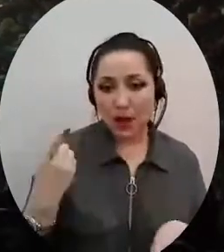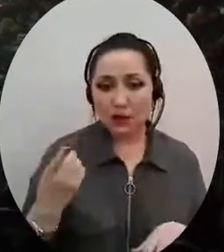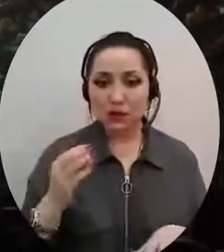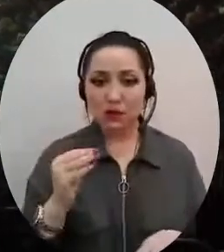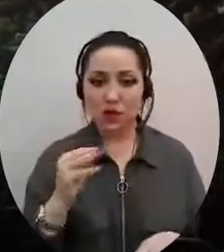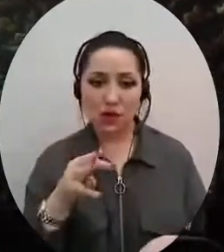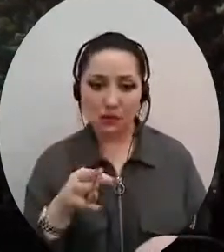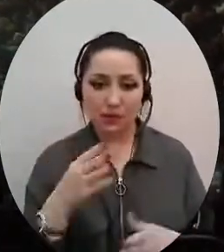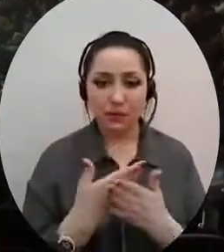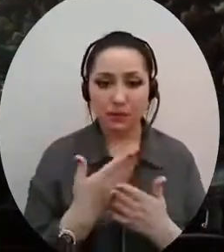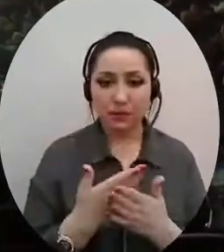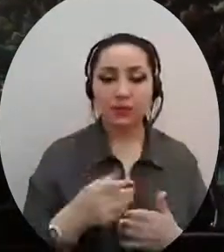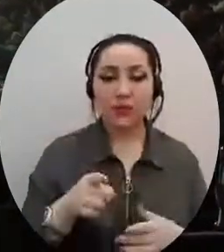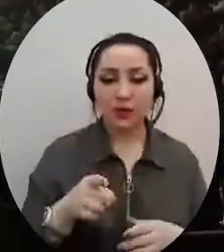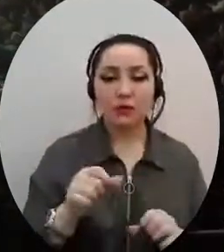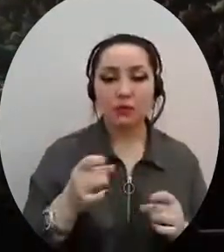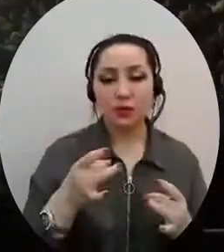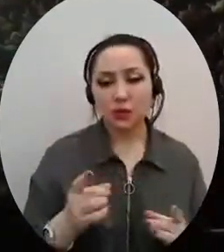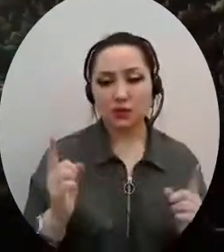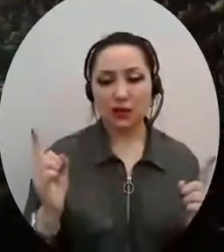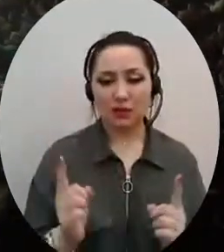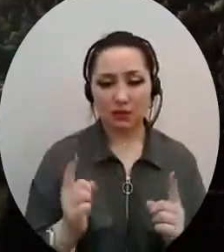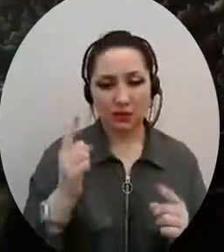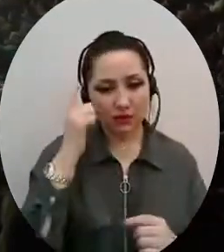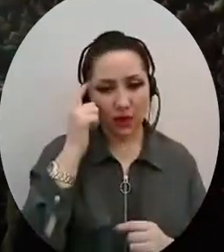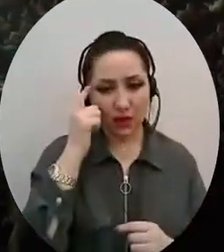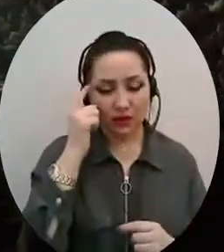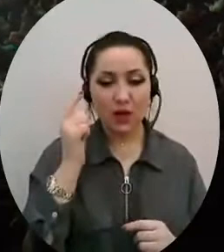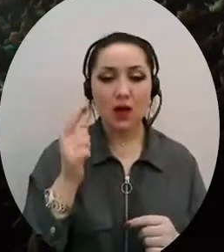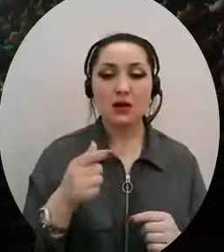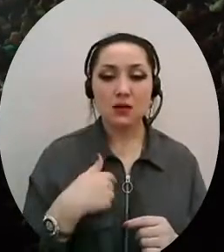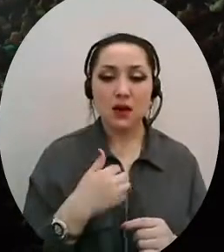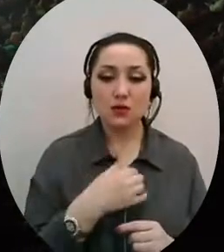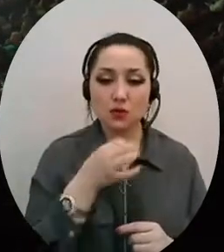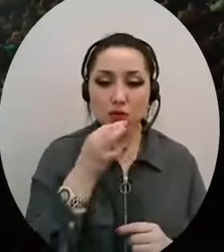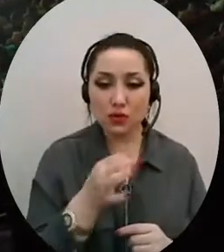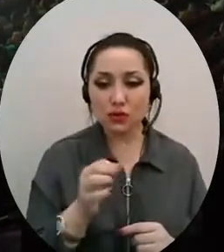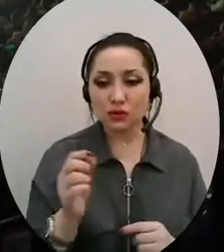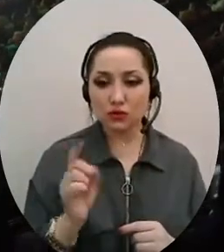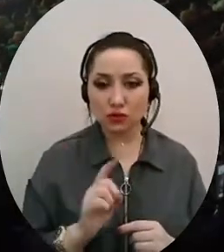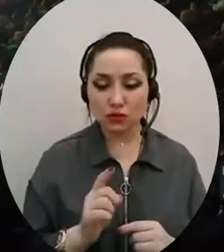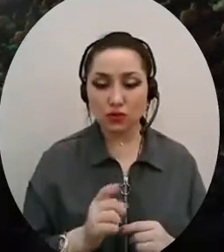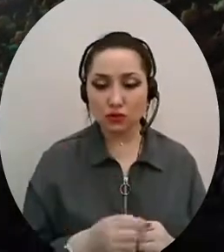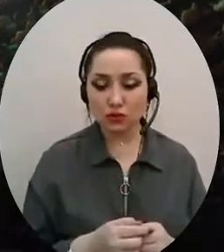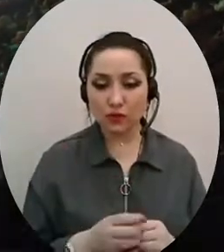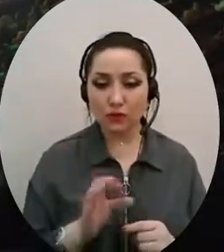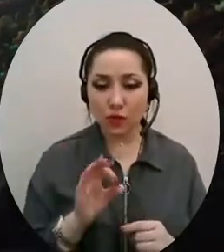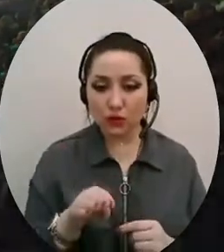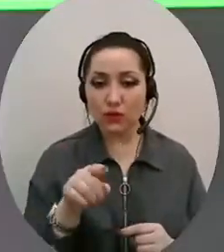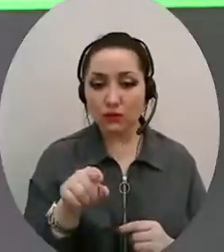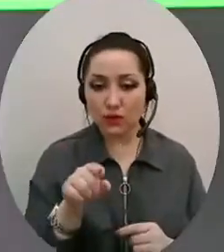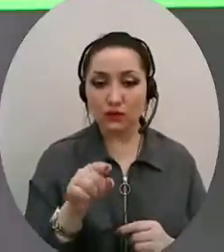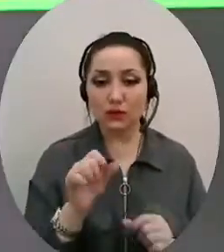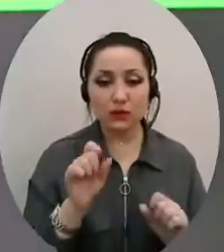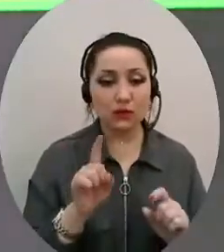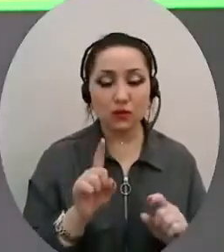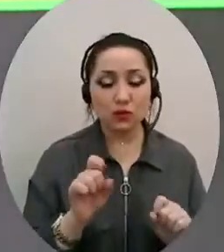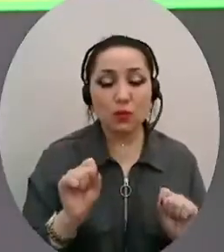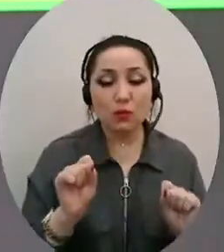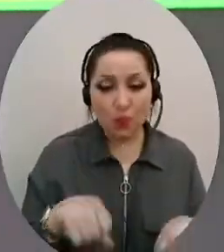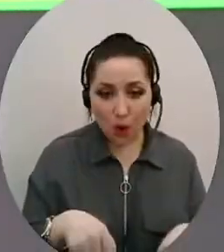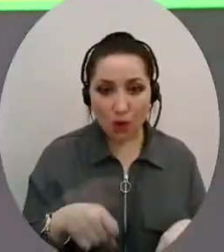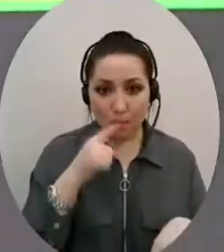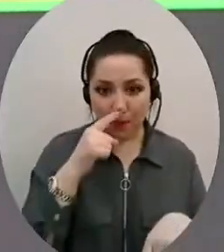например, короче, это просто рамки только в голове. И я вам хочу сказать, что вот вы не то что можете